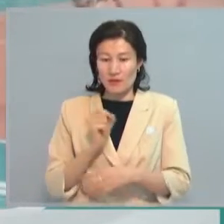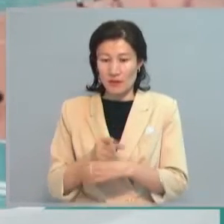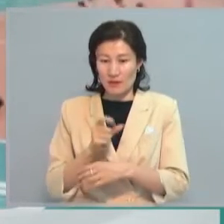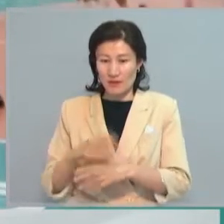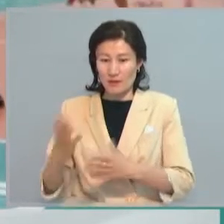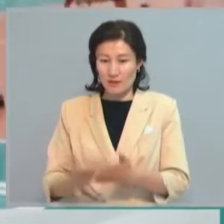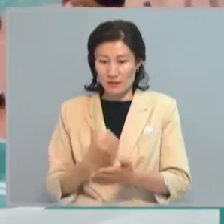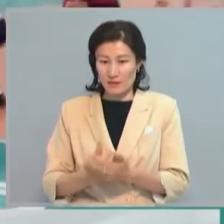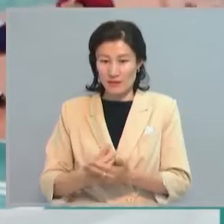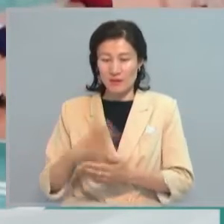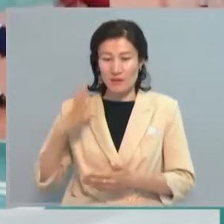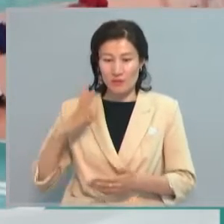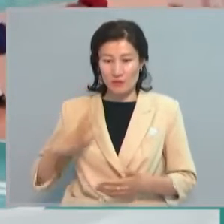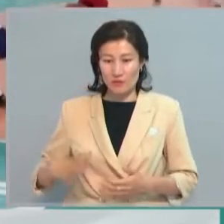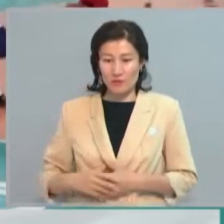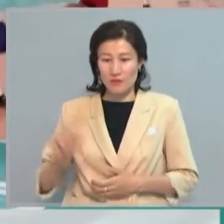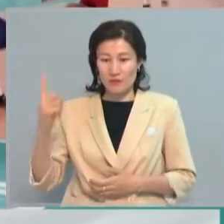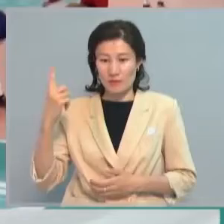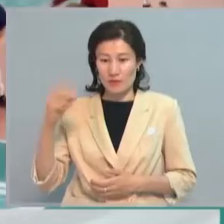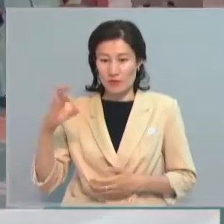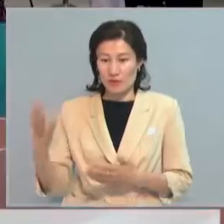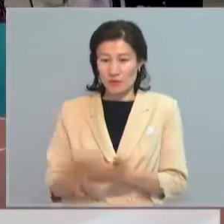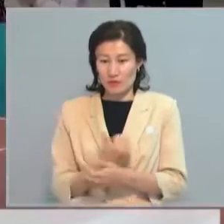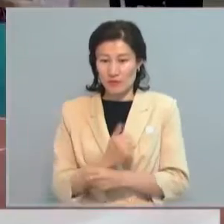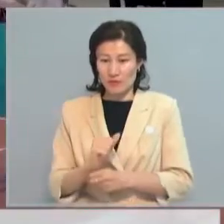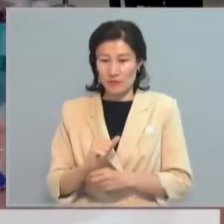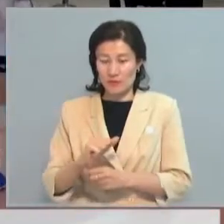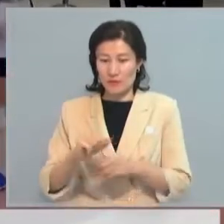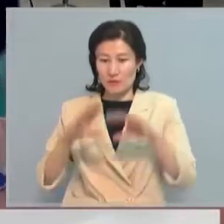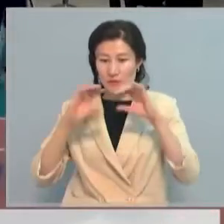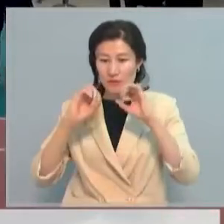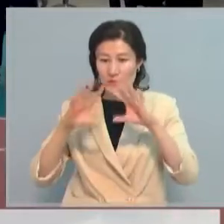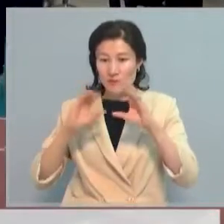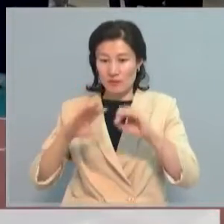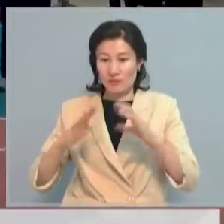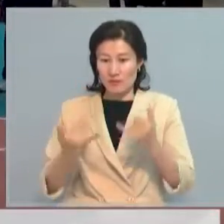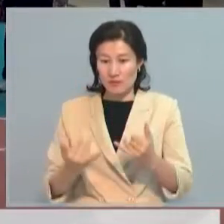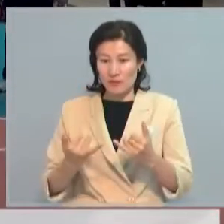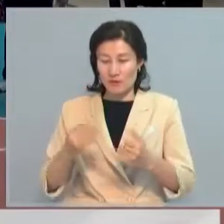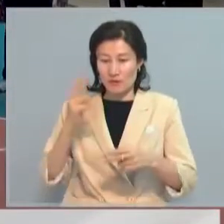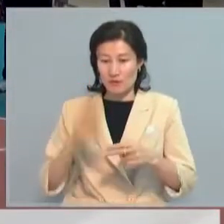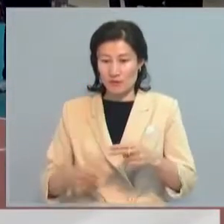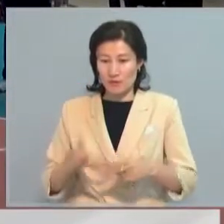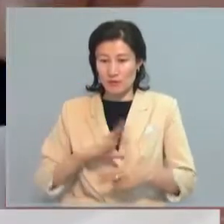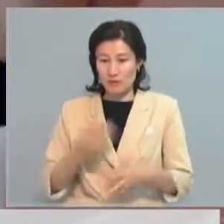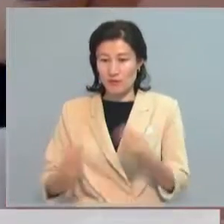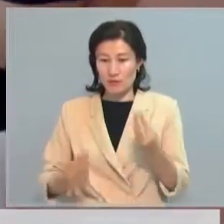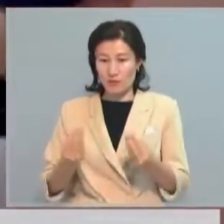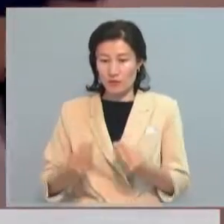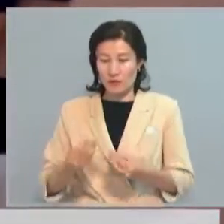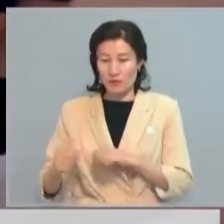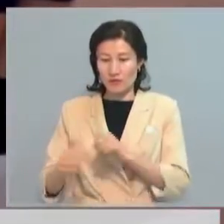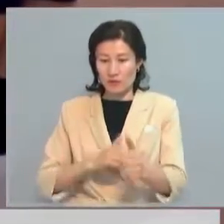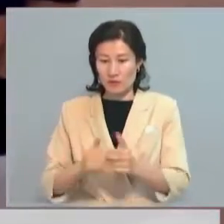үміттіміз, бірді аламыз деген ойдамыз келесі жылға. Кәсіби волейболшылар арасында өткен биылғы жылдың соңғы турындағы ойындар өте